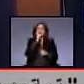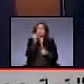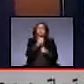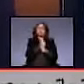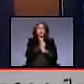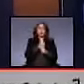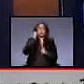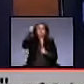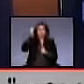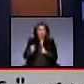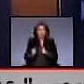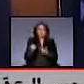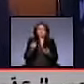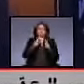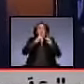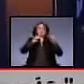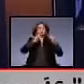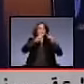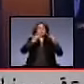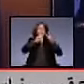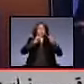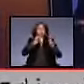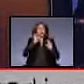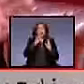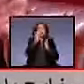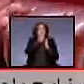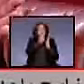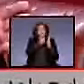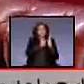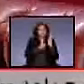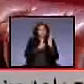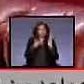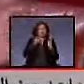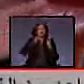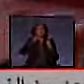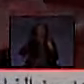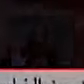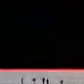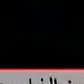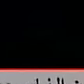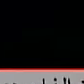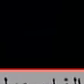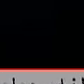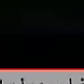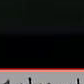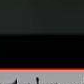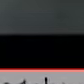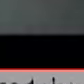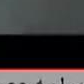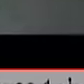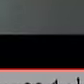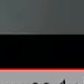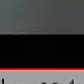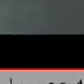ولابد ان هو اللي هيحقق معاه عشان يكتب التقرير اللي هيروح المحكمة اما بالاعدام او اما بانه مريض. اعرف عن نفسي